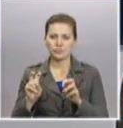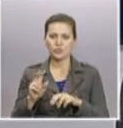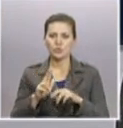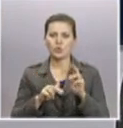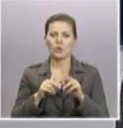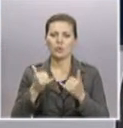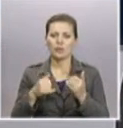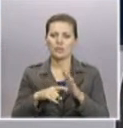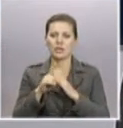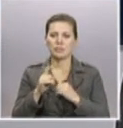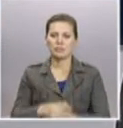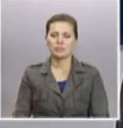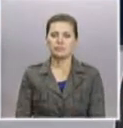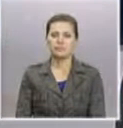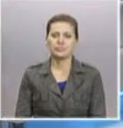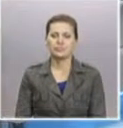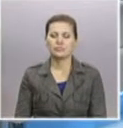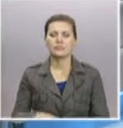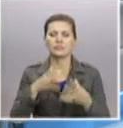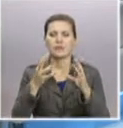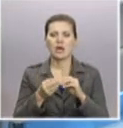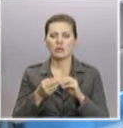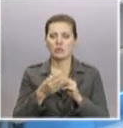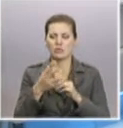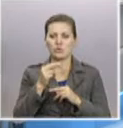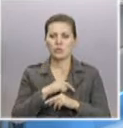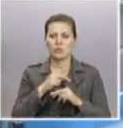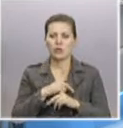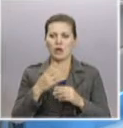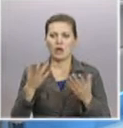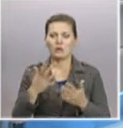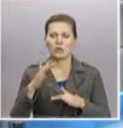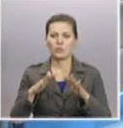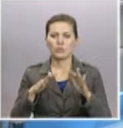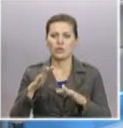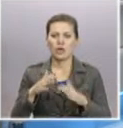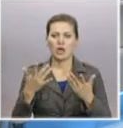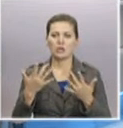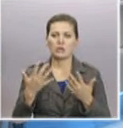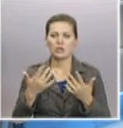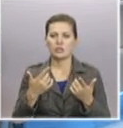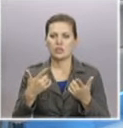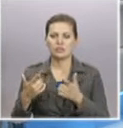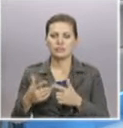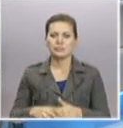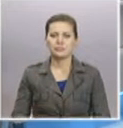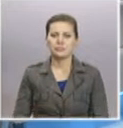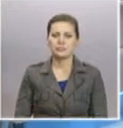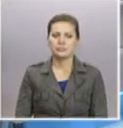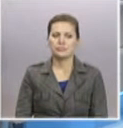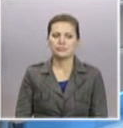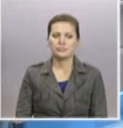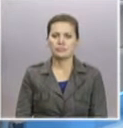құрылысы қазіргі таңда басталып кетті. Жалпы олардың жұмыстары қандай деңгейде, қаншалықты дайын? Бұл егер метроға